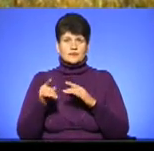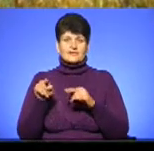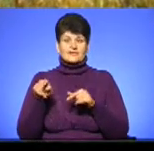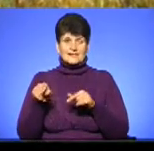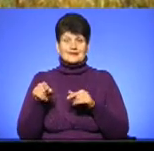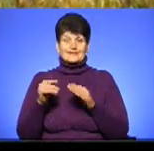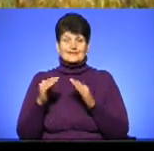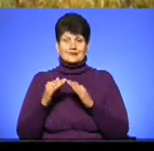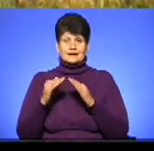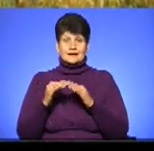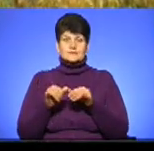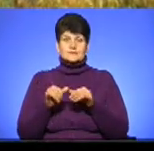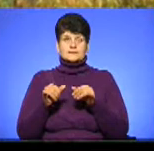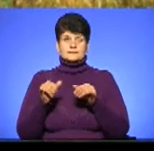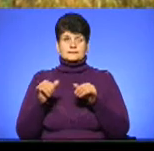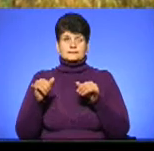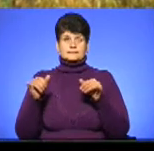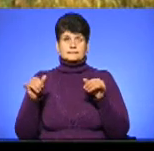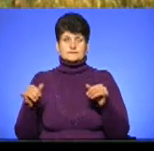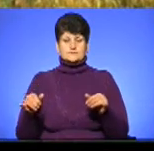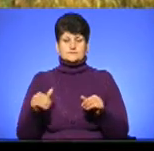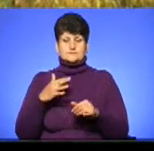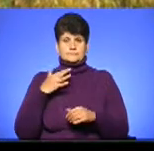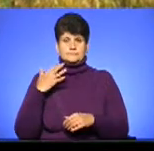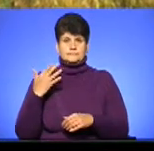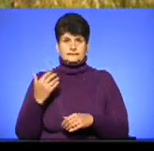хаті розплодилися і розмножилися.